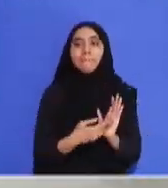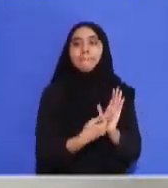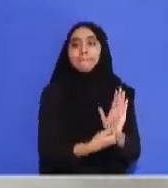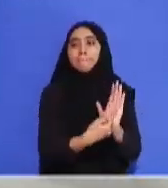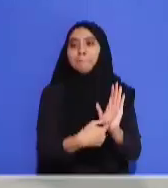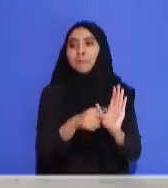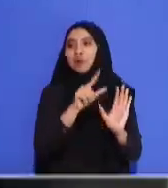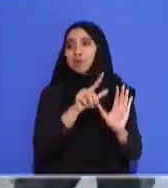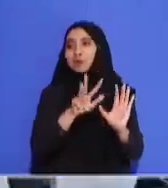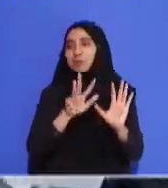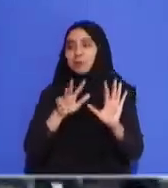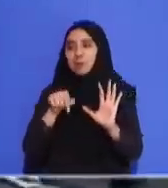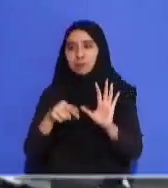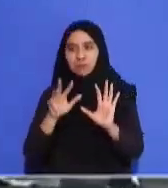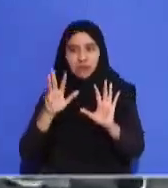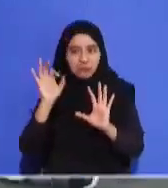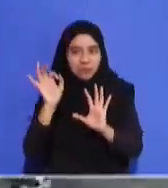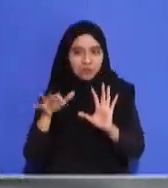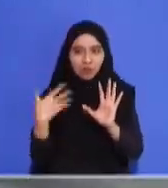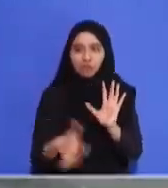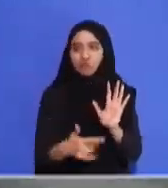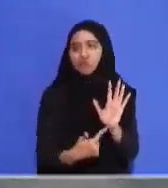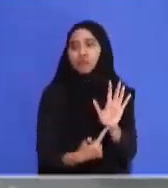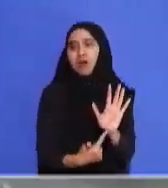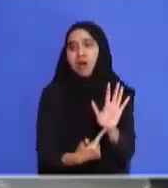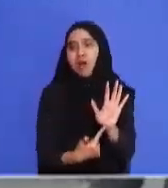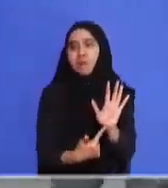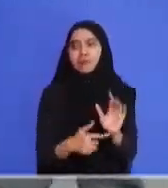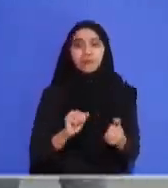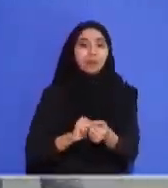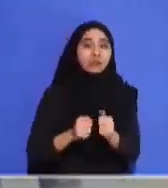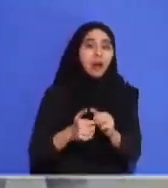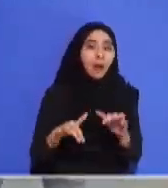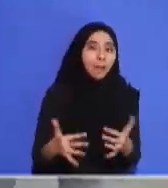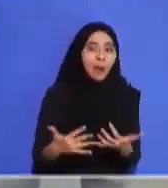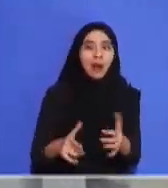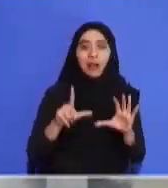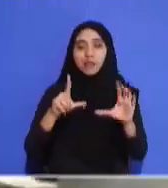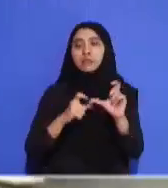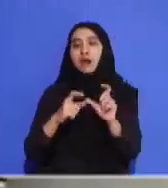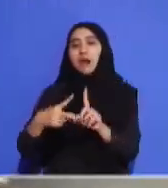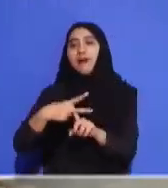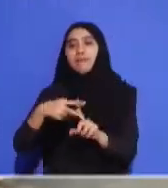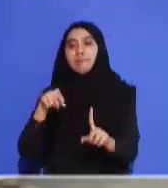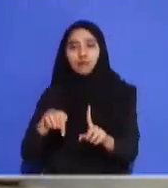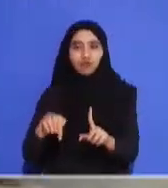lengkap permasalahan lain yang dihadapi adalah adanya perbedaan antara slf dan